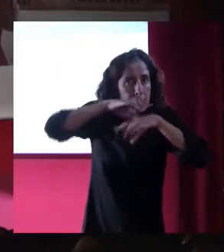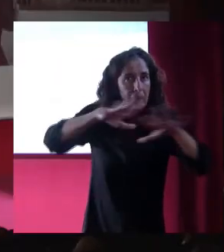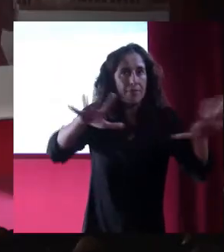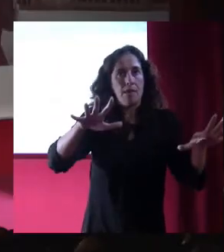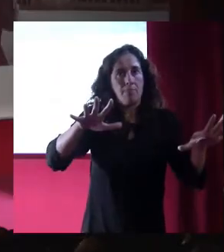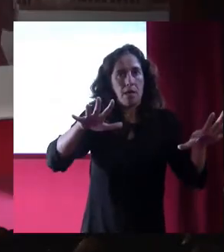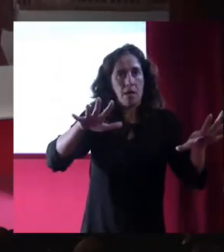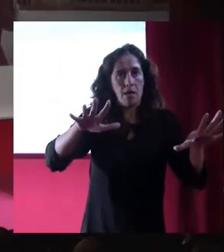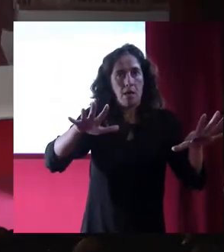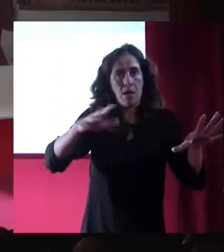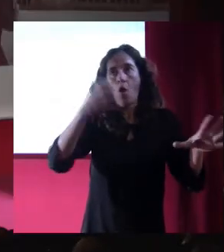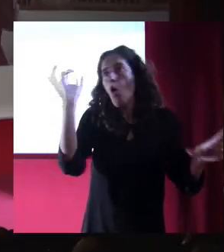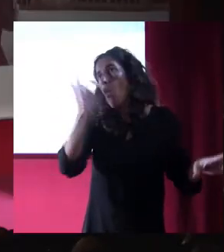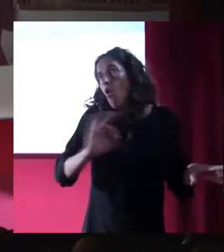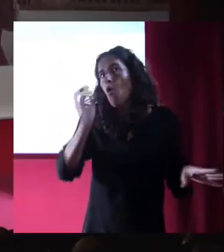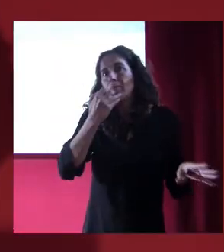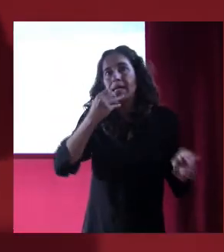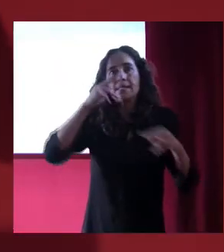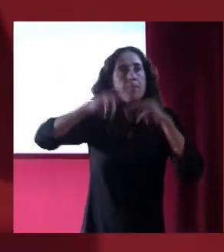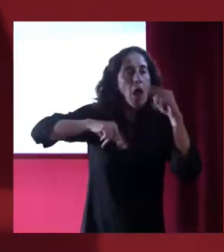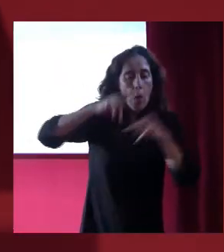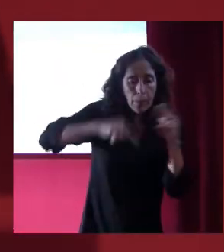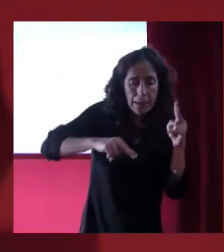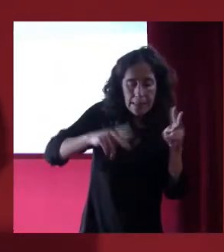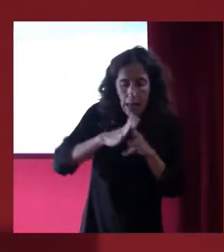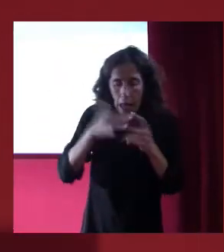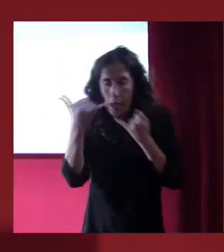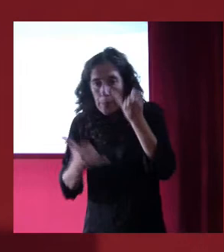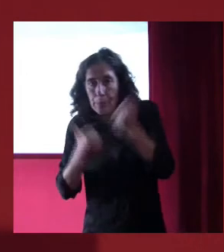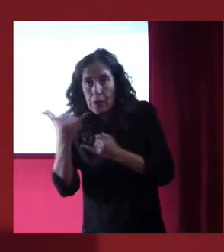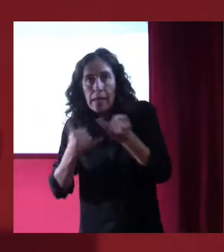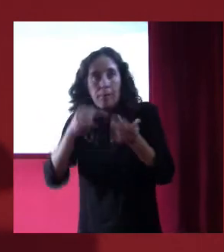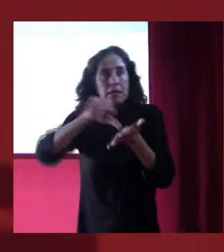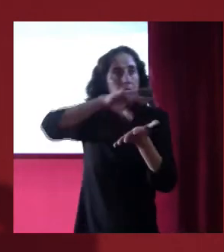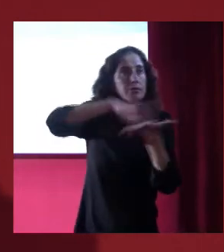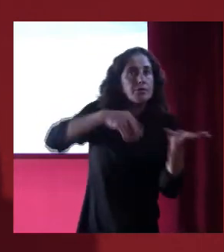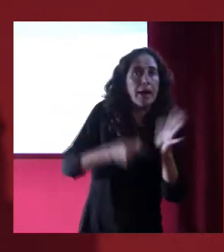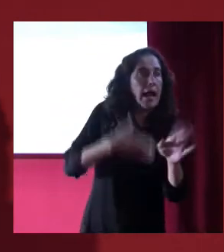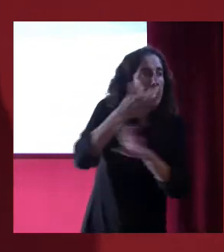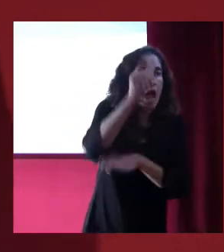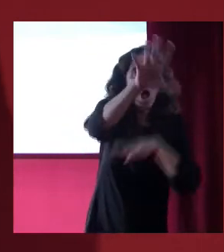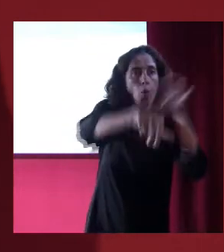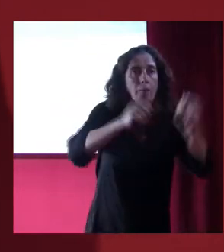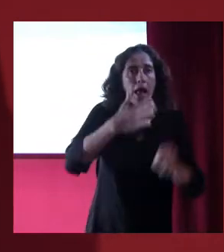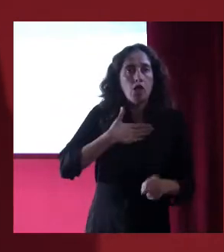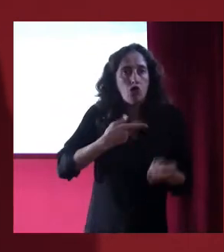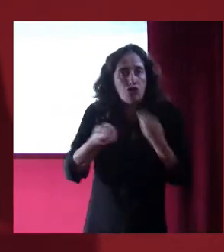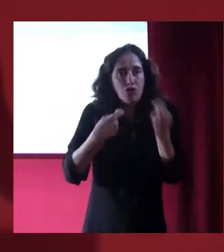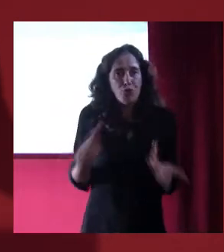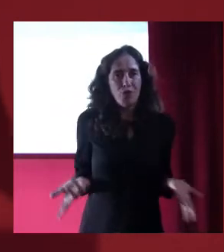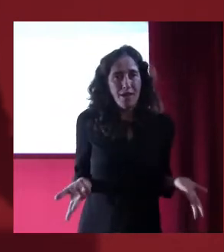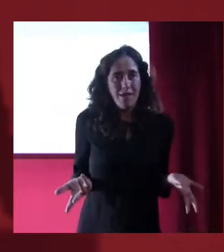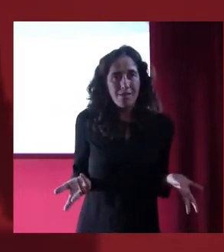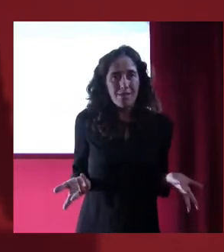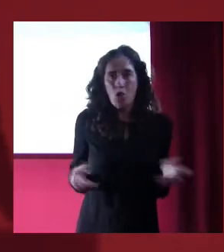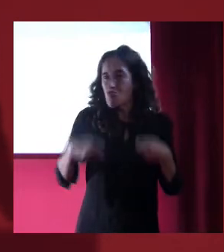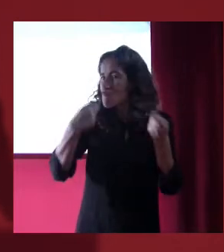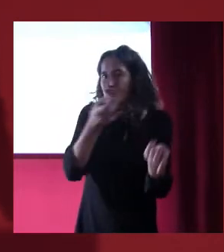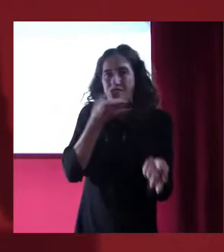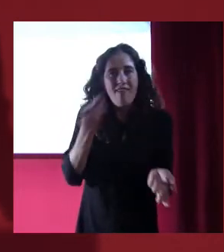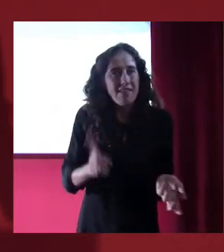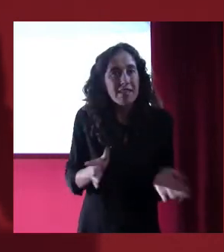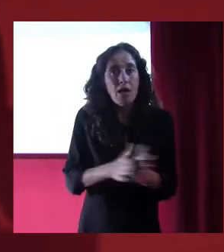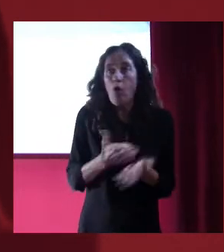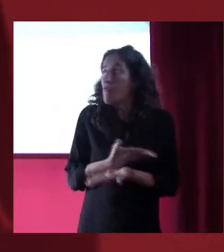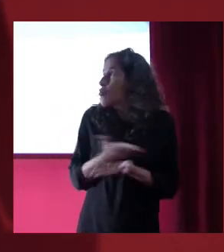gens fàcil quan l'urbanisme tàctic és un problema pels barcelonins per anar a comprar les nostres botigues. No ho posa gens fàcil quan